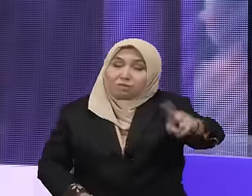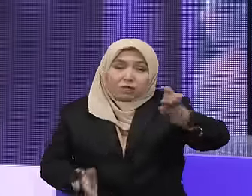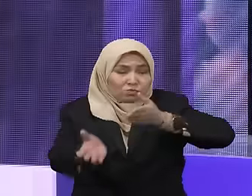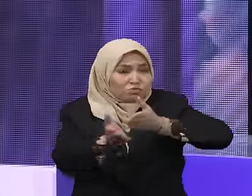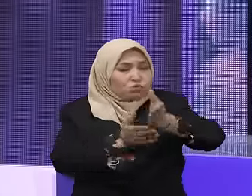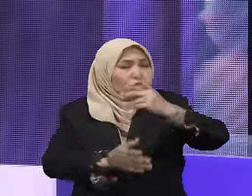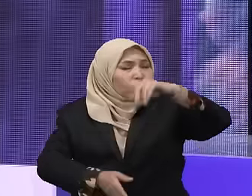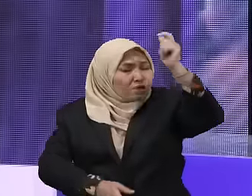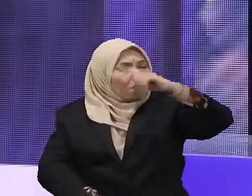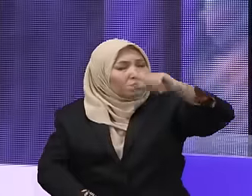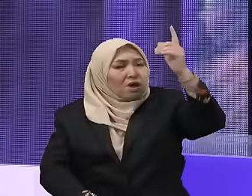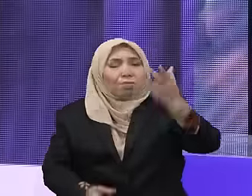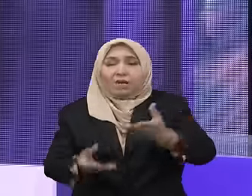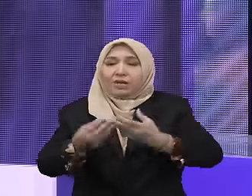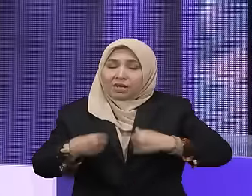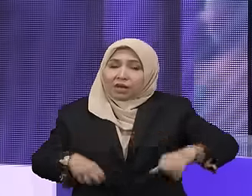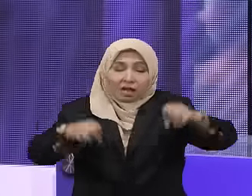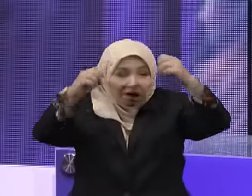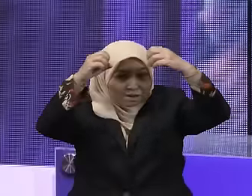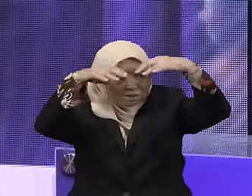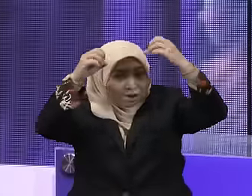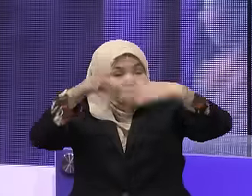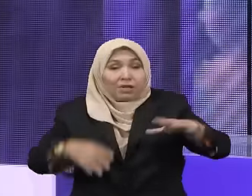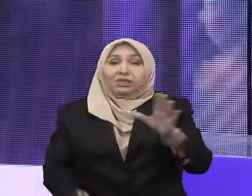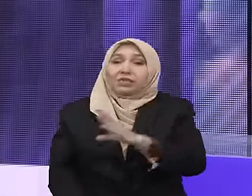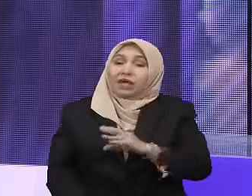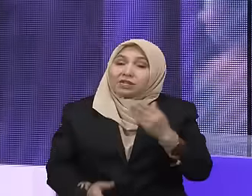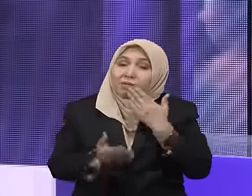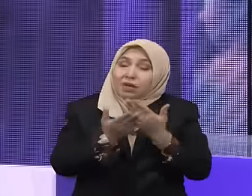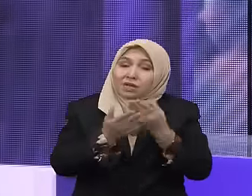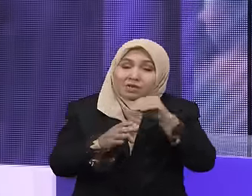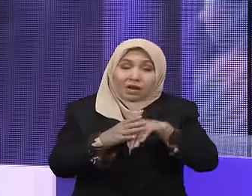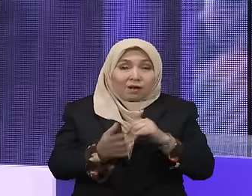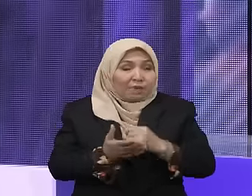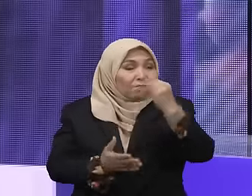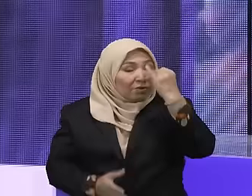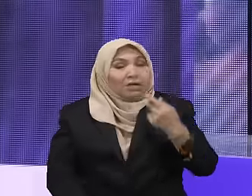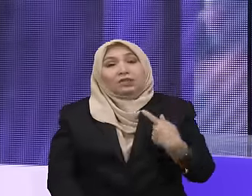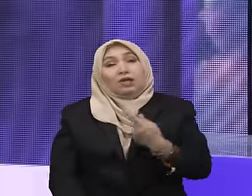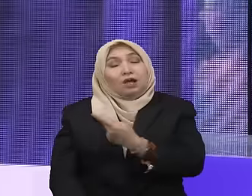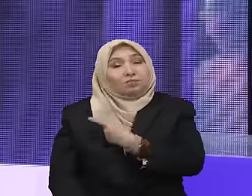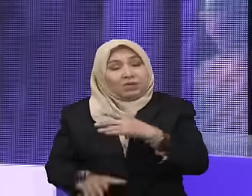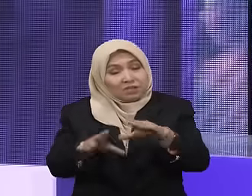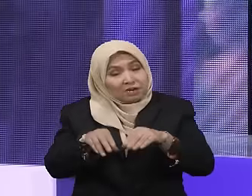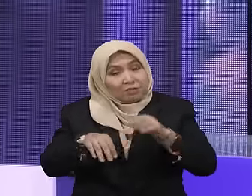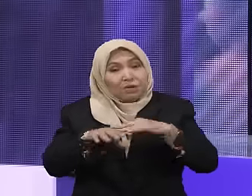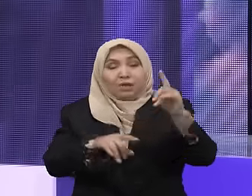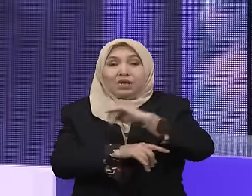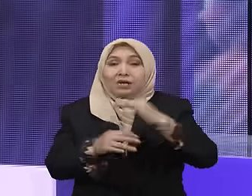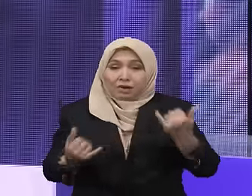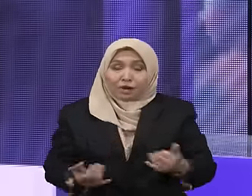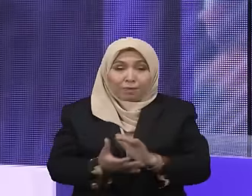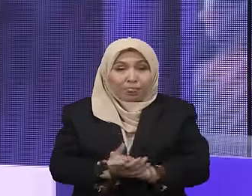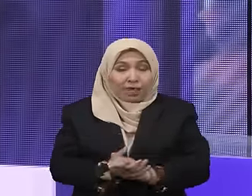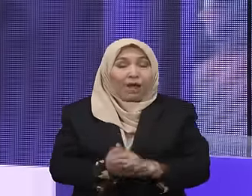ini. Subhanakala, ilmalana illa ma'allamtana, innaka antal alimul hakim. Rabbi zidni